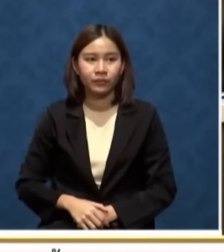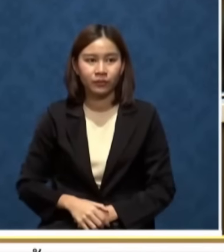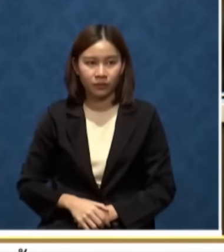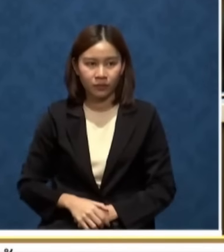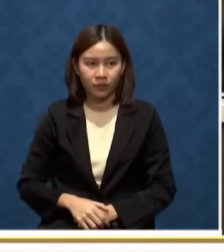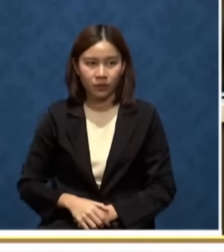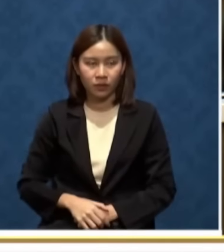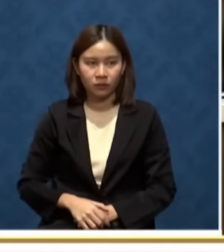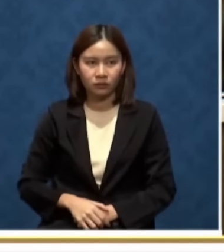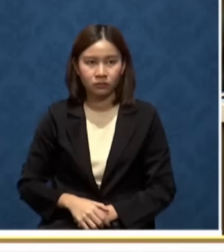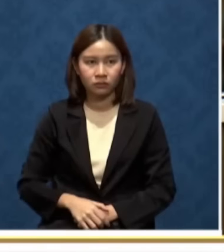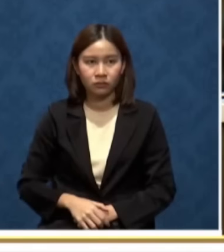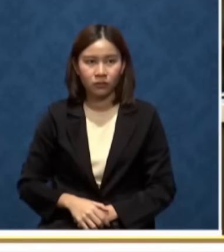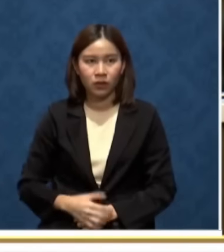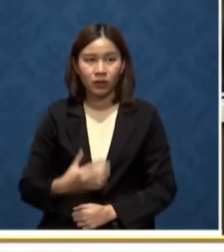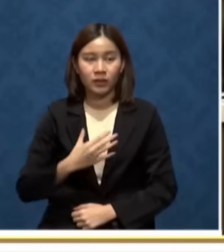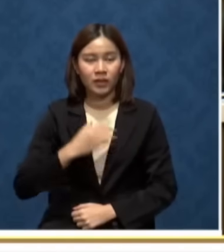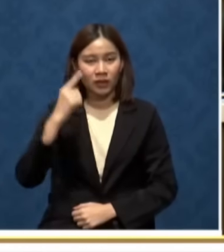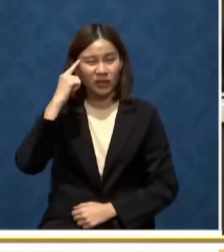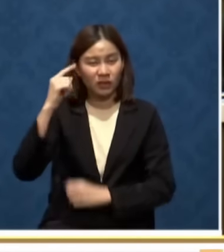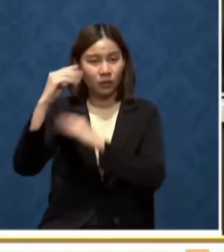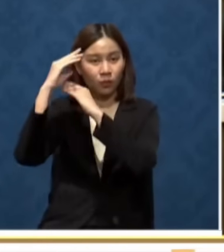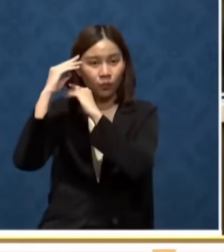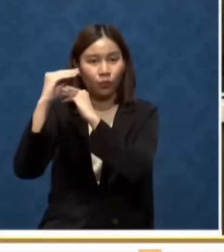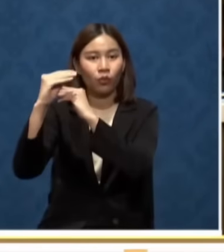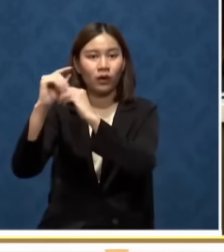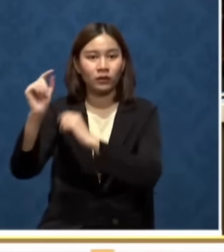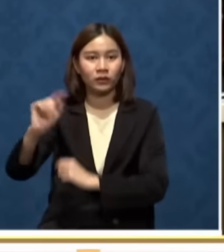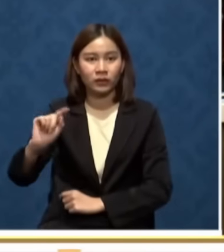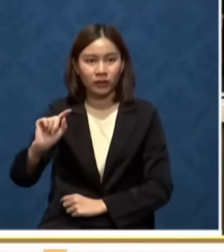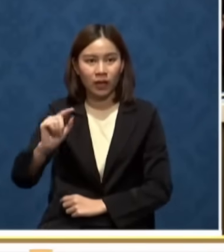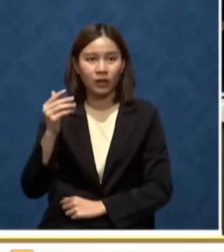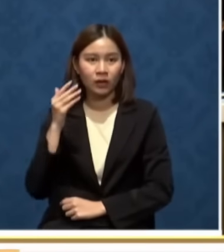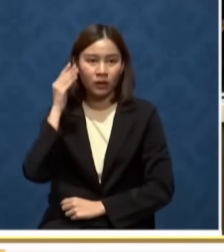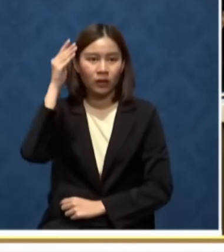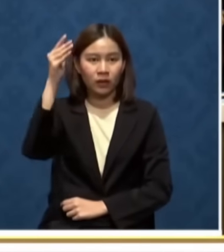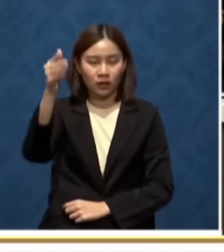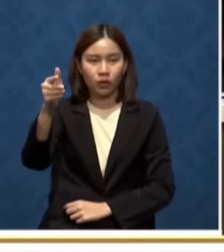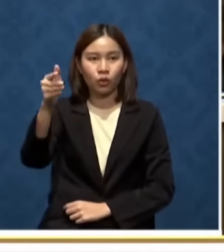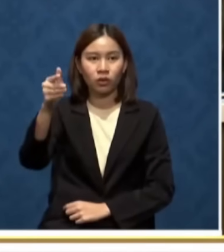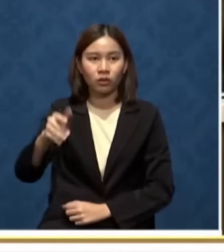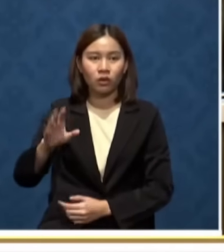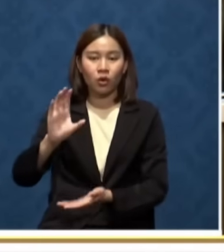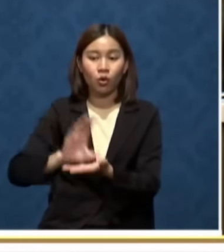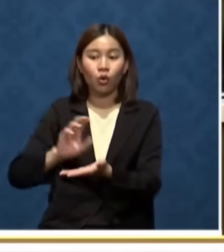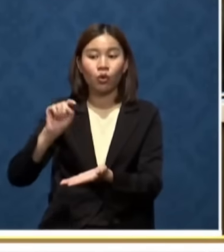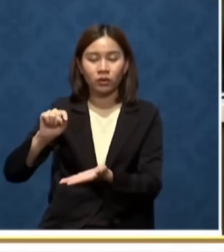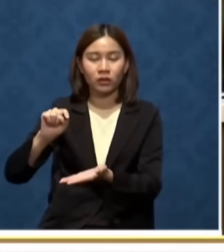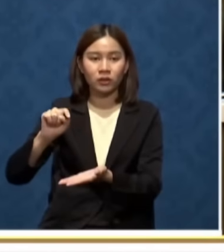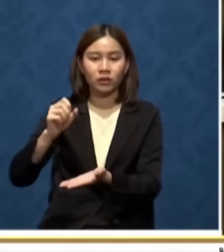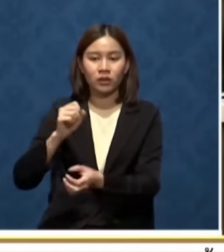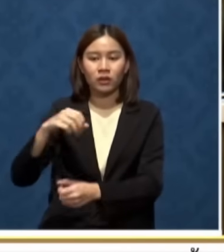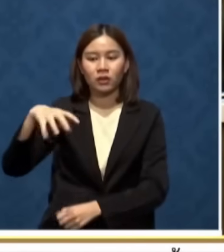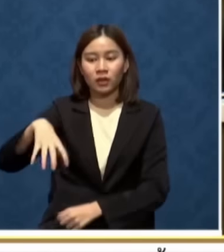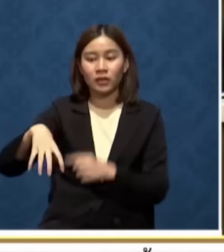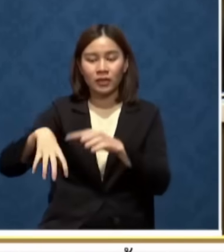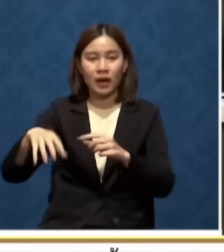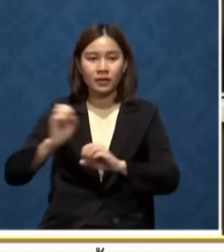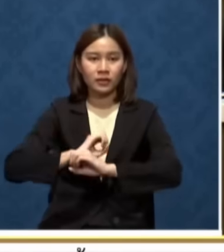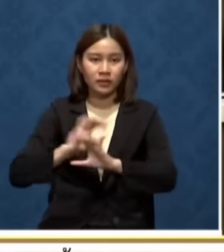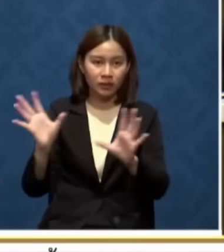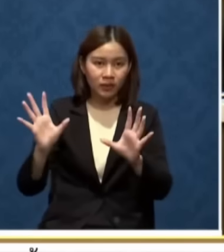สักนิดนึงและดิฉันหวังเป็นอย่างยิ่งนะคะว่าในอนาคตนะคะกองทุนจะมีความโปร่งใส